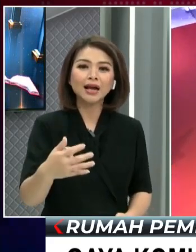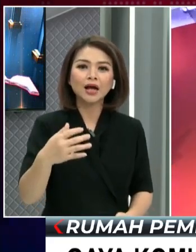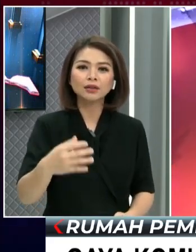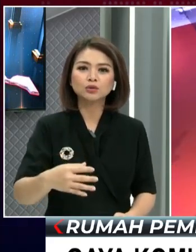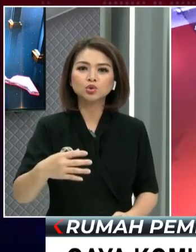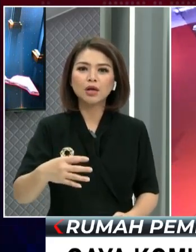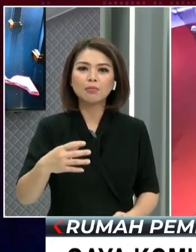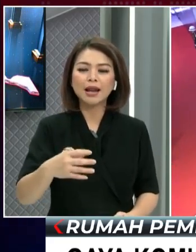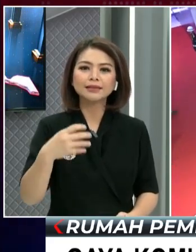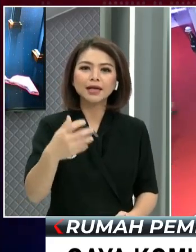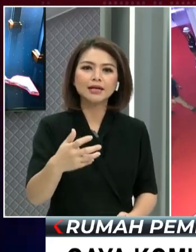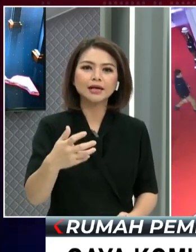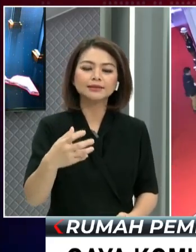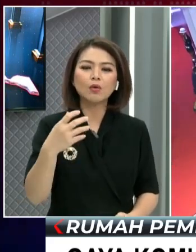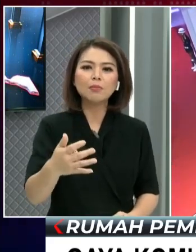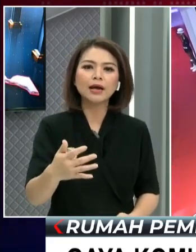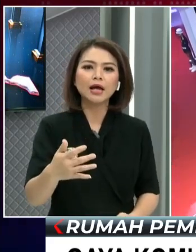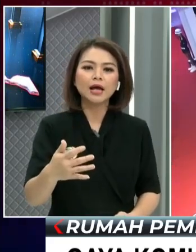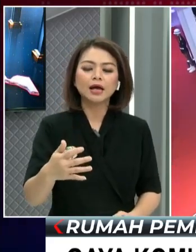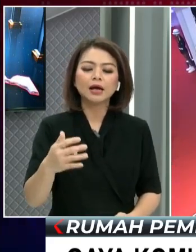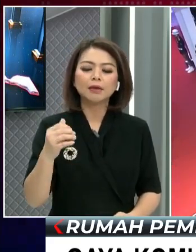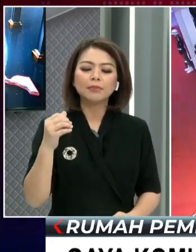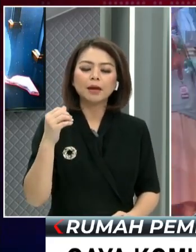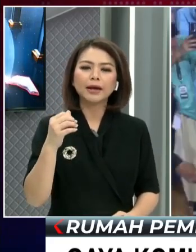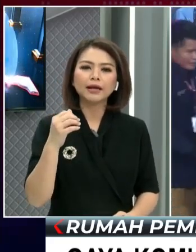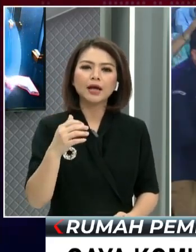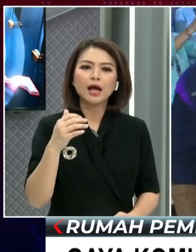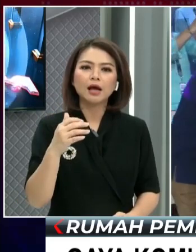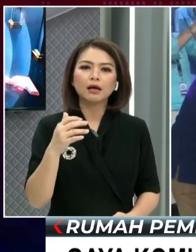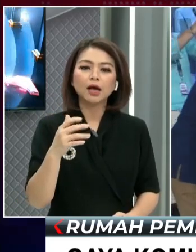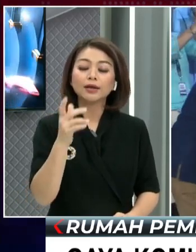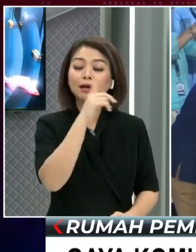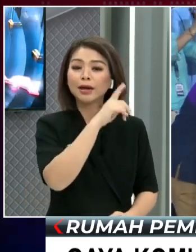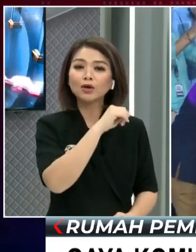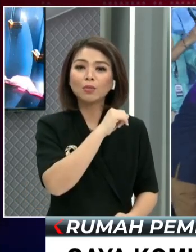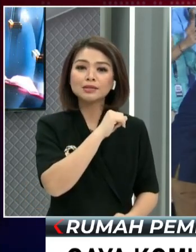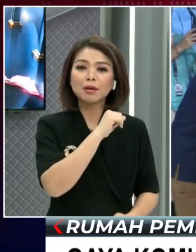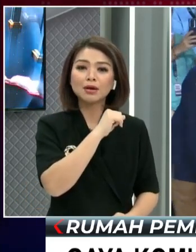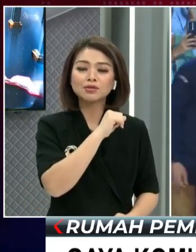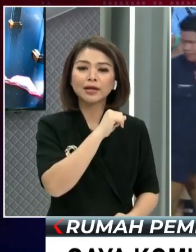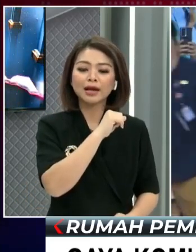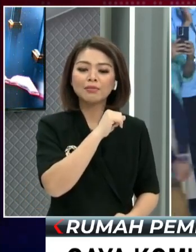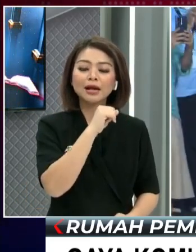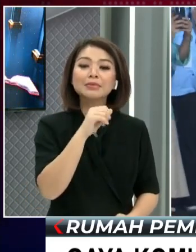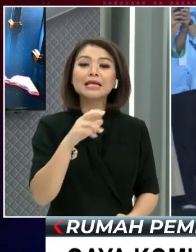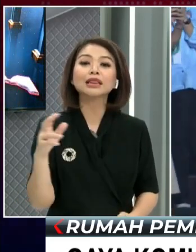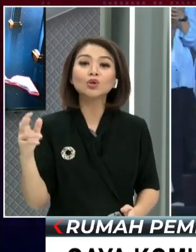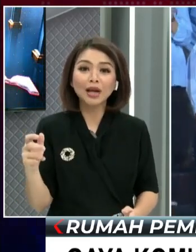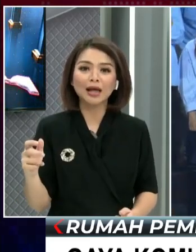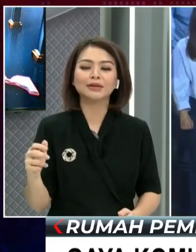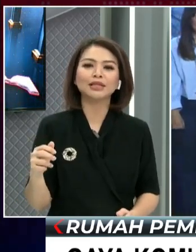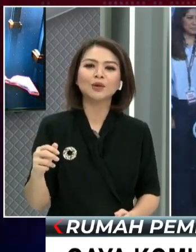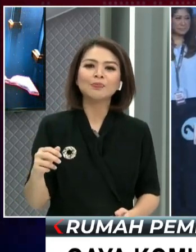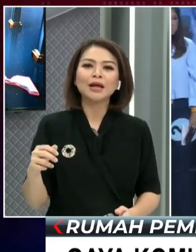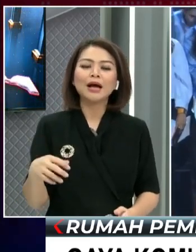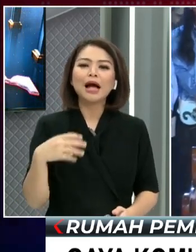pertanyaan atau juga balasan dari jawaban, menyampaikannya kalau kita kemarin ngobrol sama Mbak Rustika Herlambang, lebih